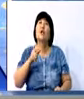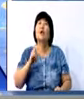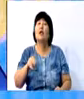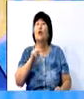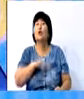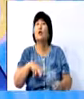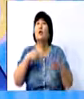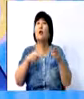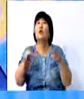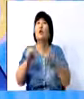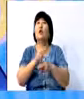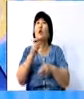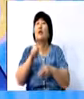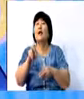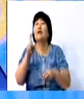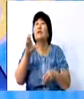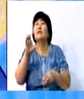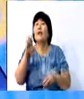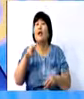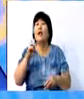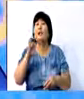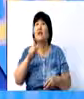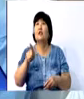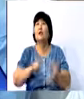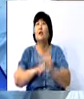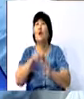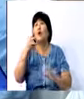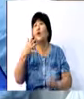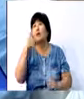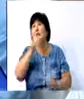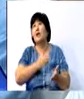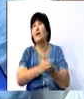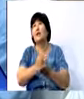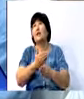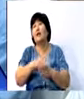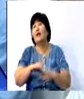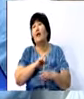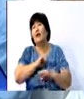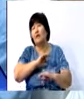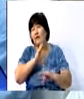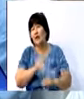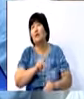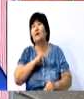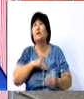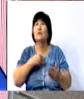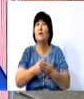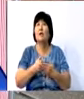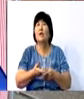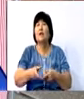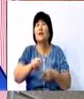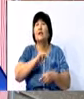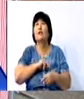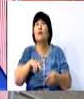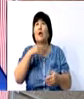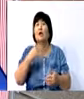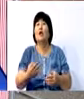Жұмысын тепловоз жөндеу цехында слесар болып бастаған ол, 35 жылдан бері саланың ыстық суығына төсіп келеді. Еселі еңбек